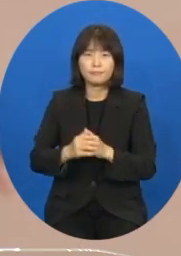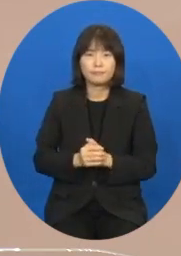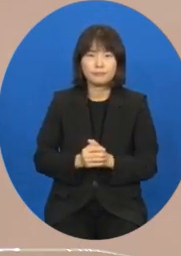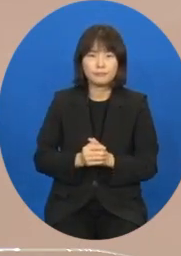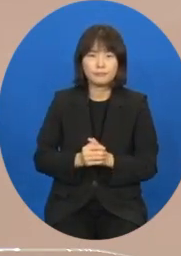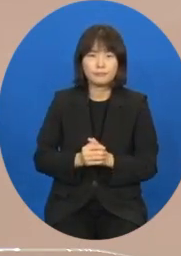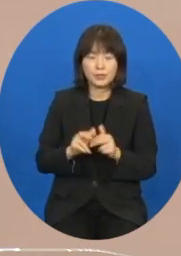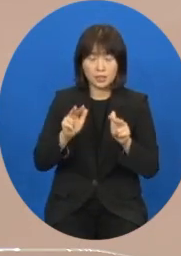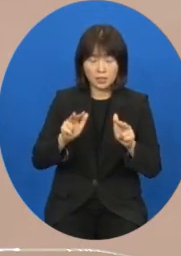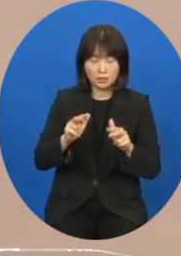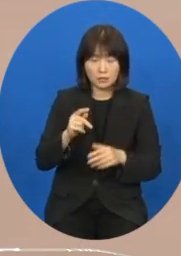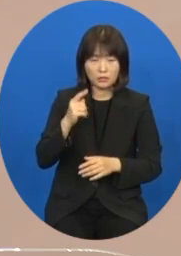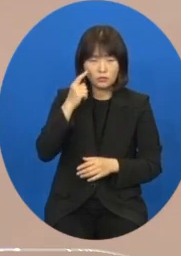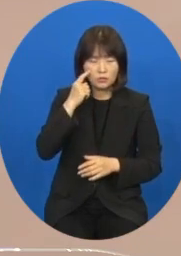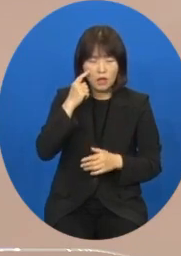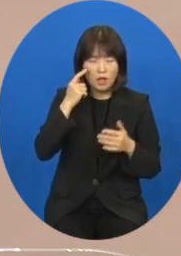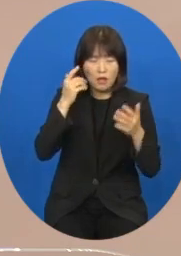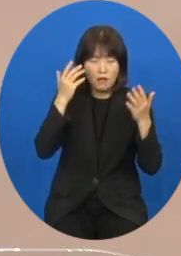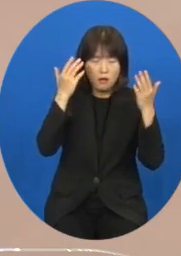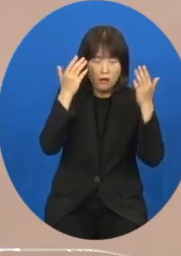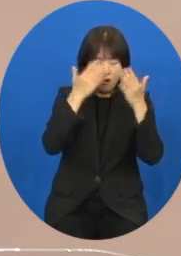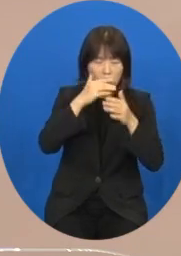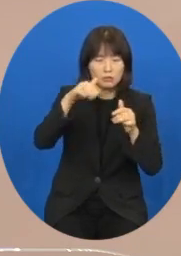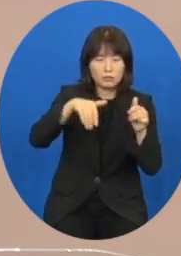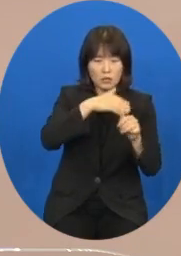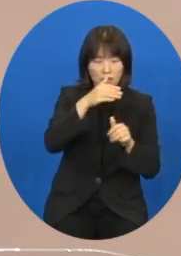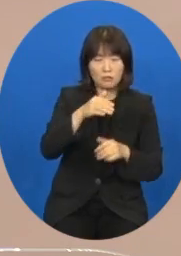여러분 지금 눈앞이 캄캄하신 분이 있으실 겁니다.